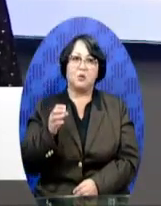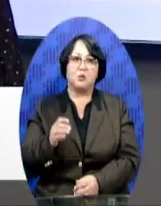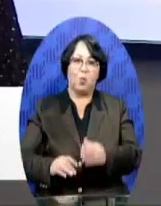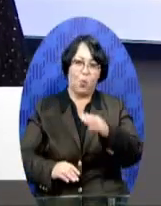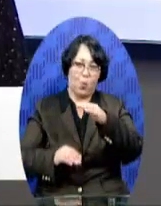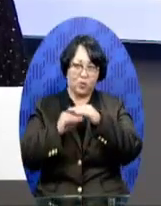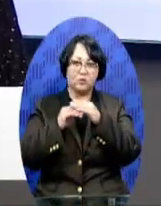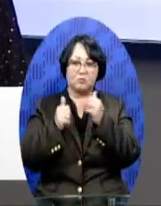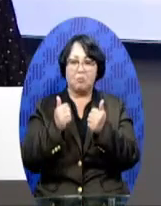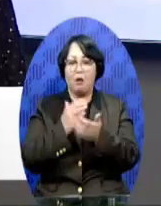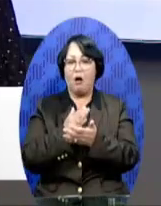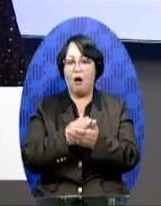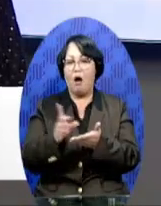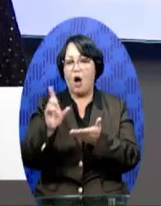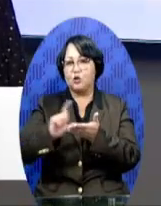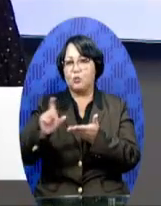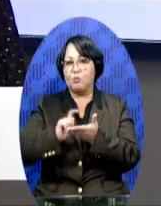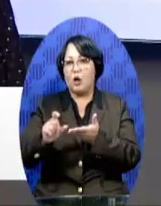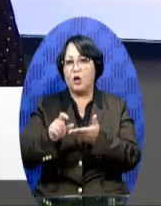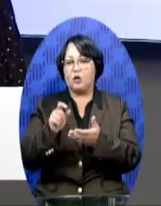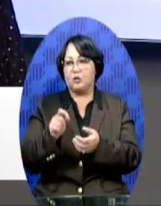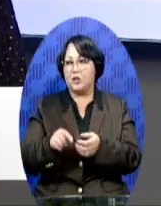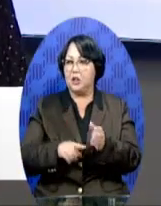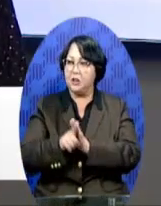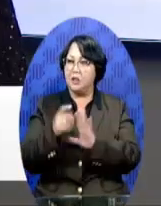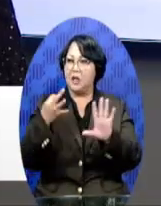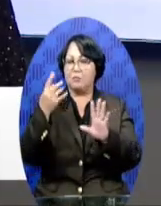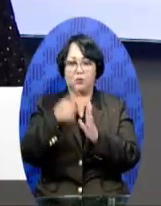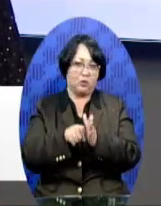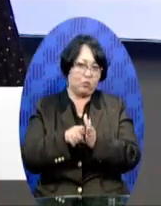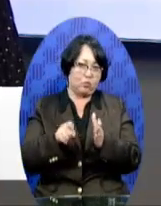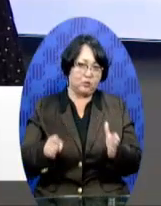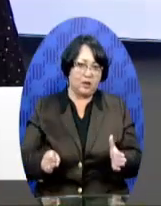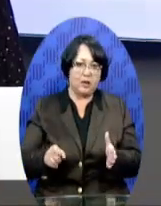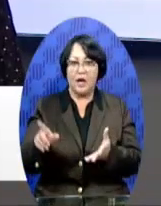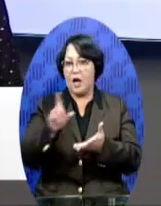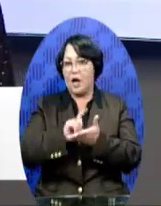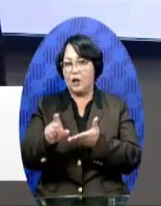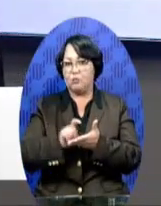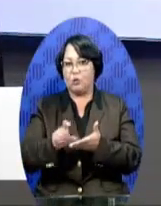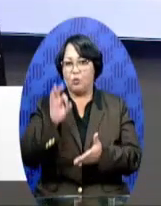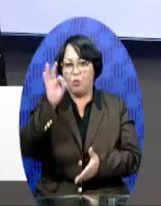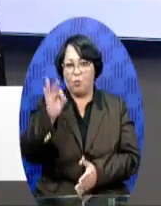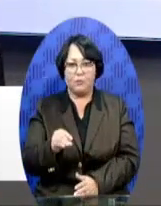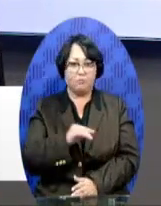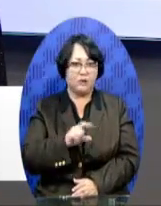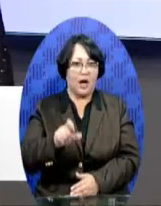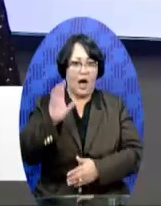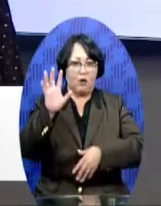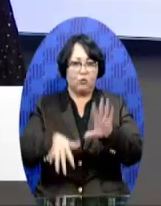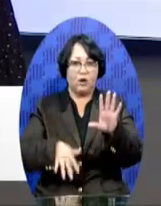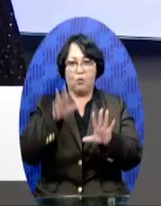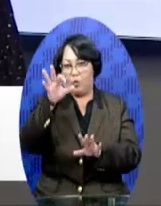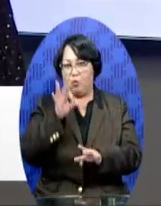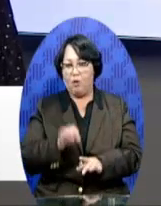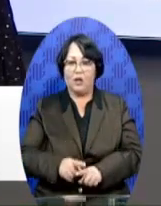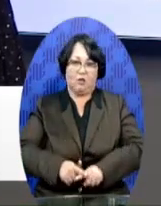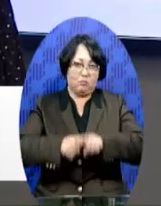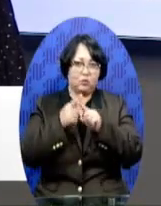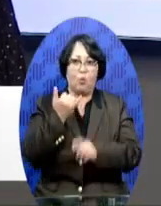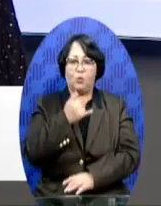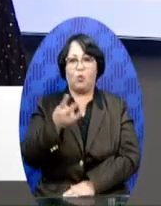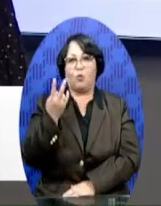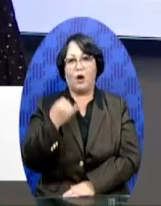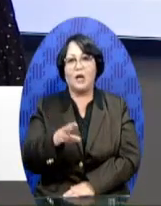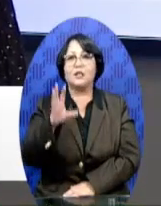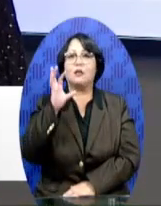За экспортын хувьд бол энэ оны эхний 8 сарын байдлаар экспортын хэмжээ 15% өссөн. За үүнд бол уулуурхаан салбарын